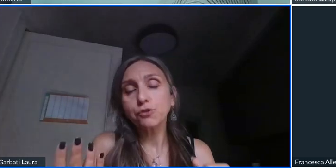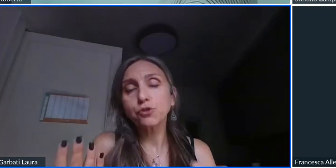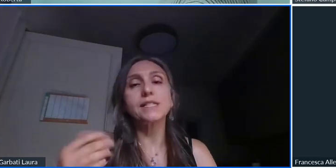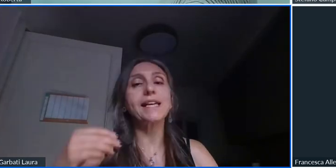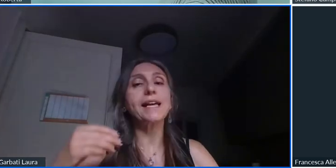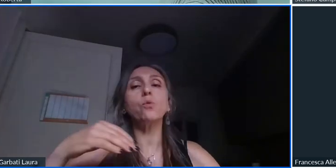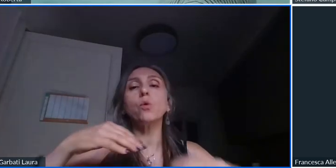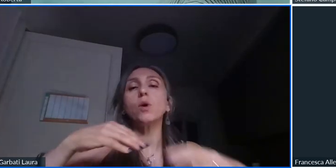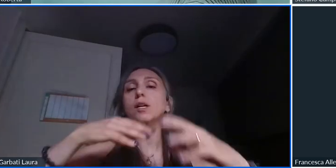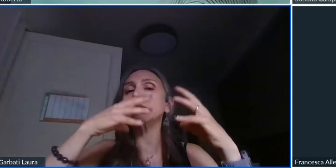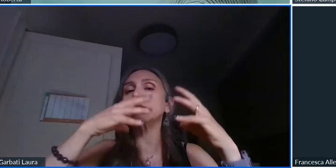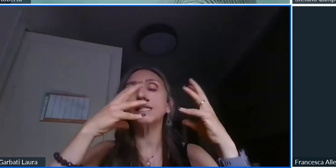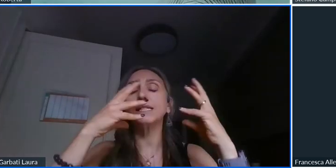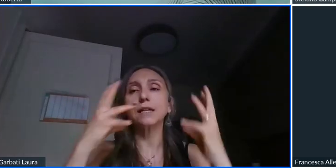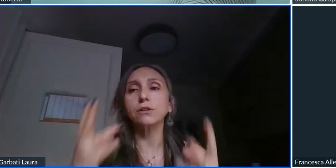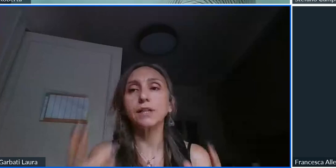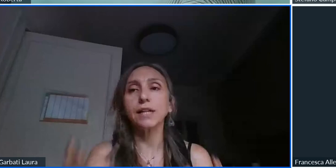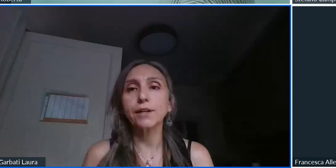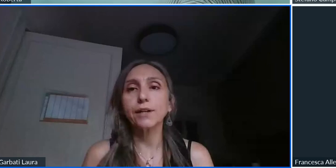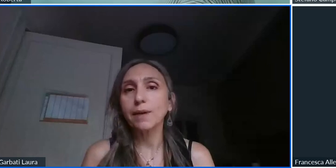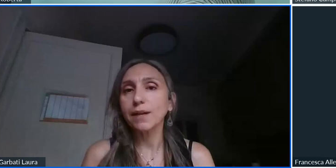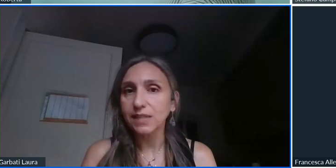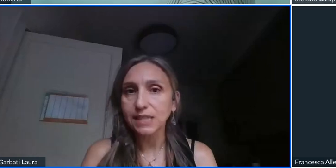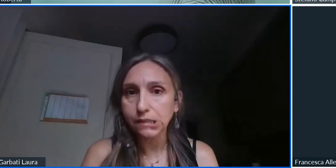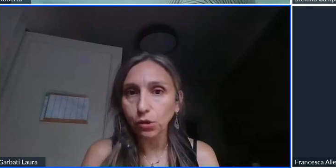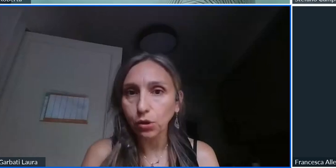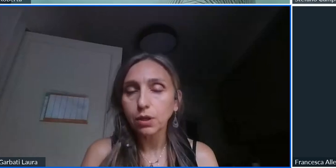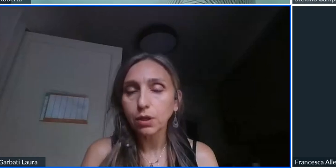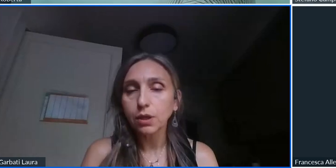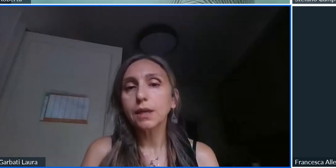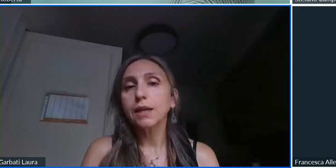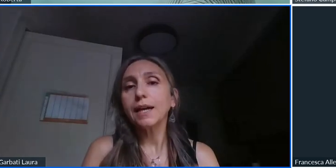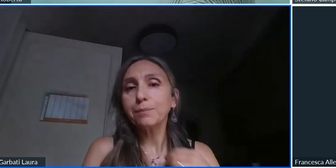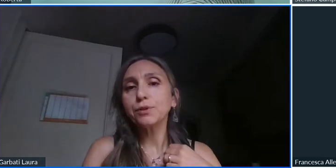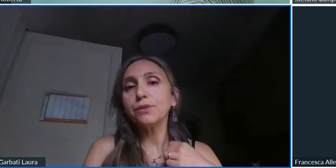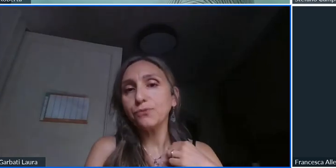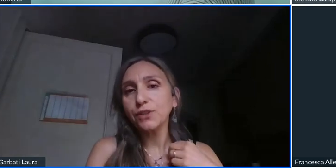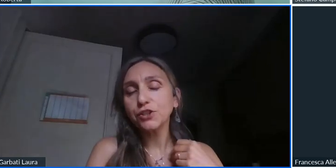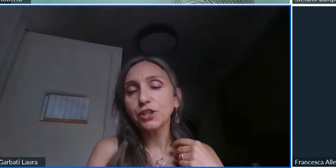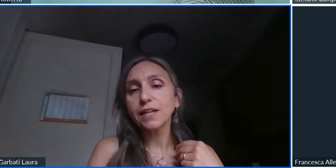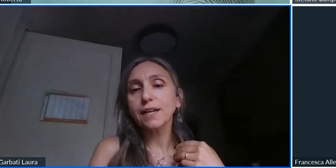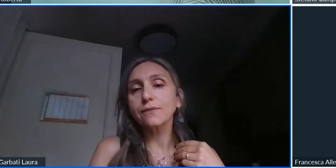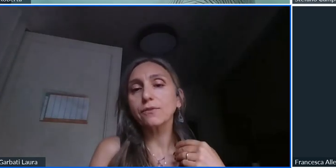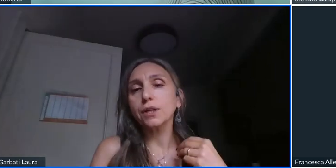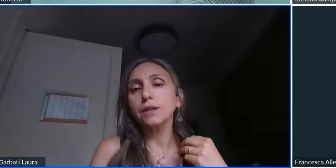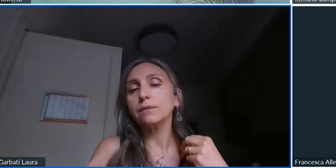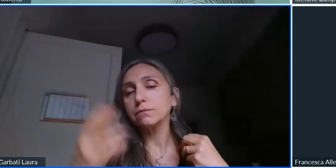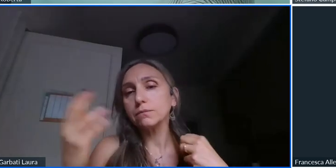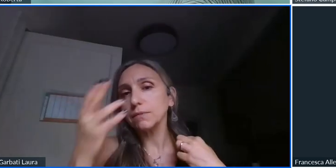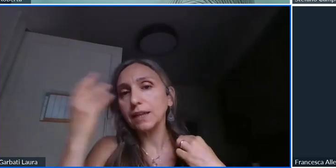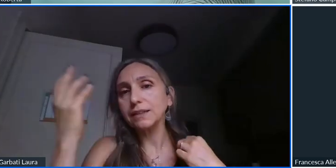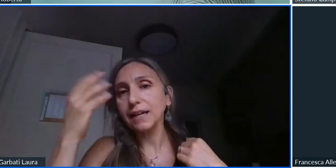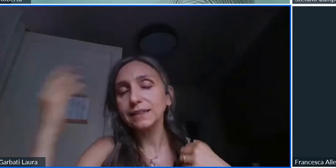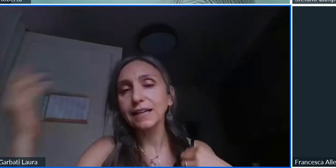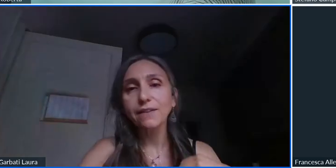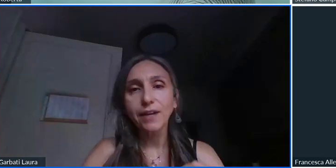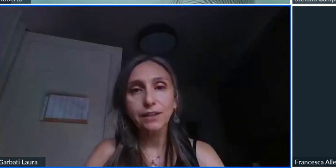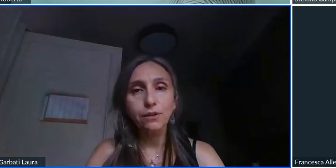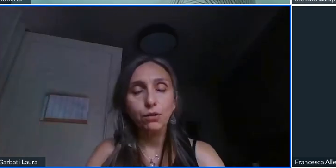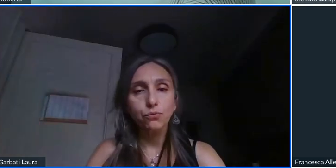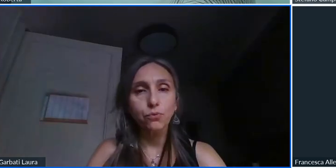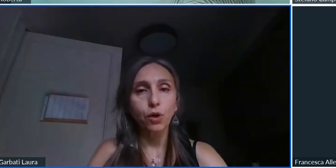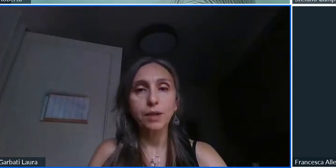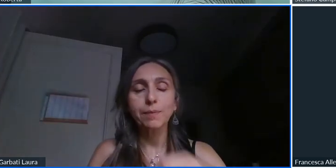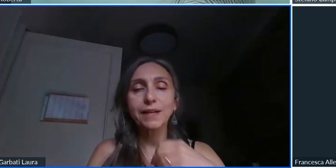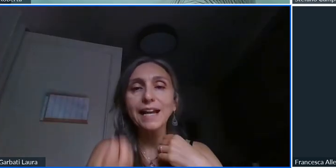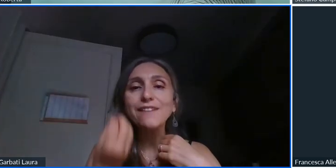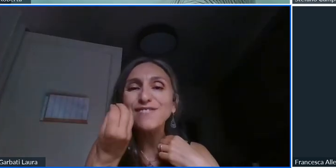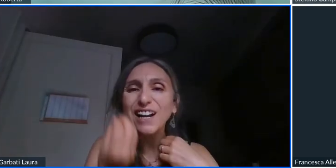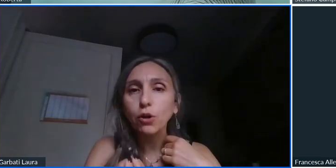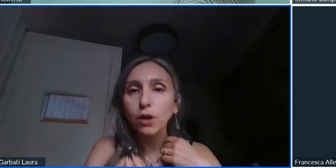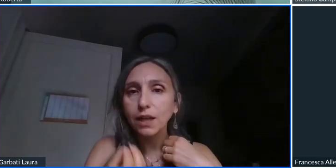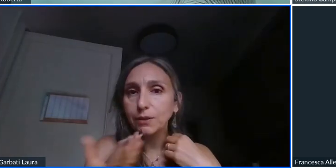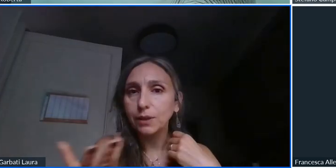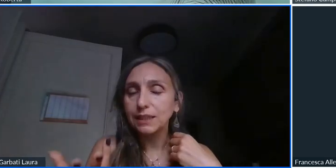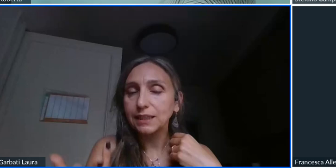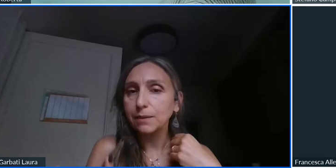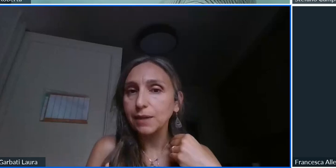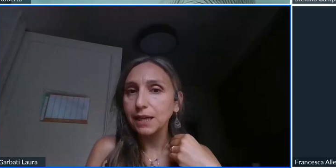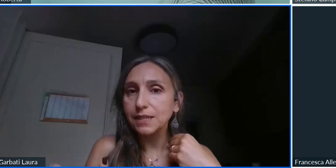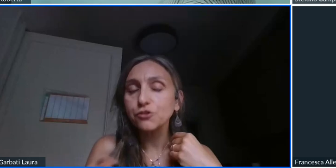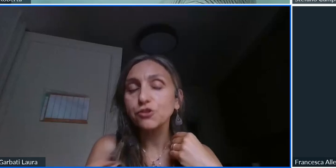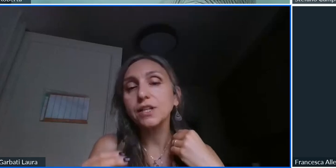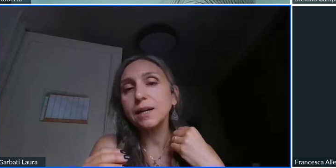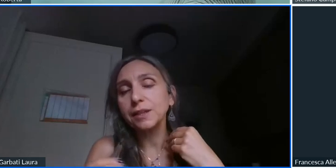peculiarità, cioè se è un Perdonami. qualcosa di straordinario mai visto, è più difficile che voi andiate a rivenderlo fuori, perché è il valore